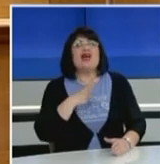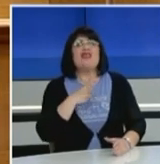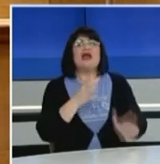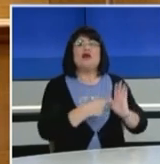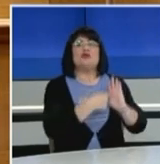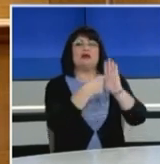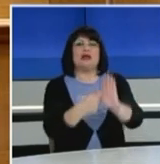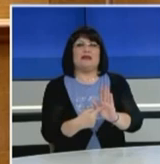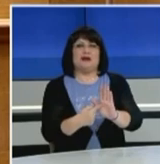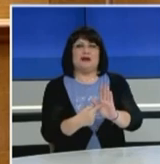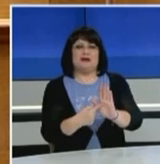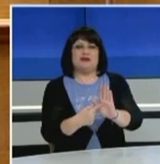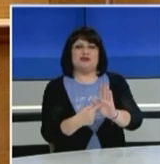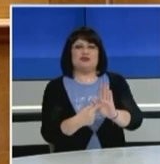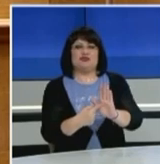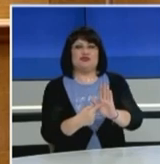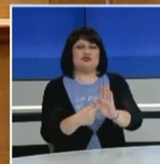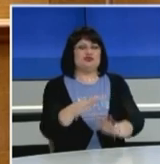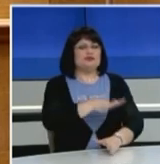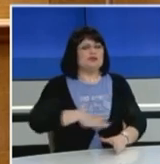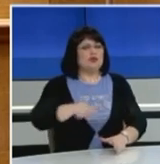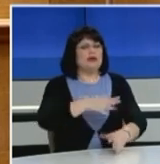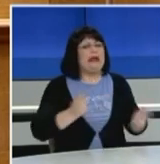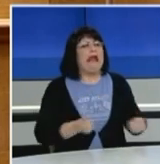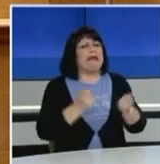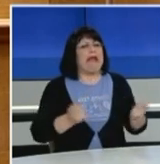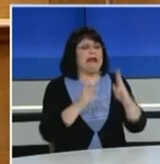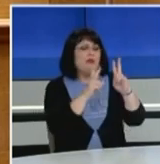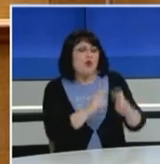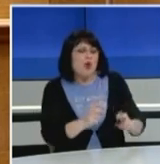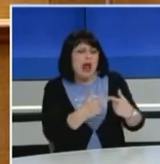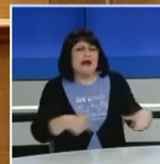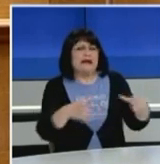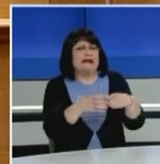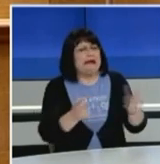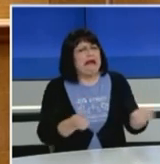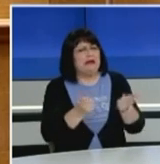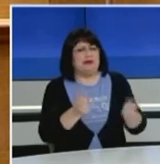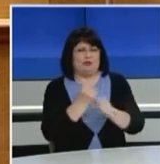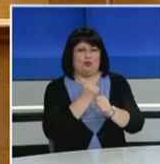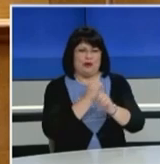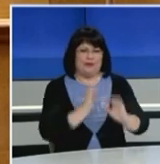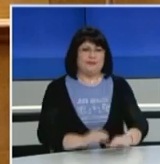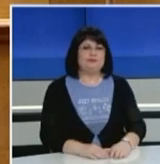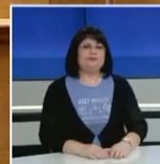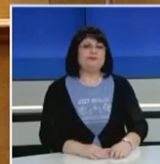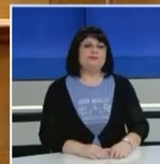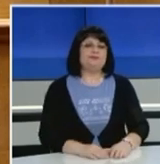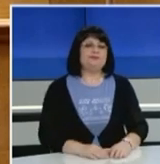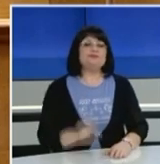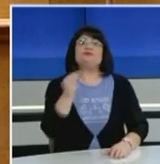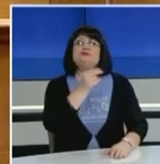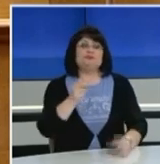του επιδιωκόμενου σε κάθε φάση κλίματος. Αντίστοιχα, παρεμποδίστηκε η διερεύνηση